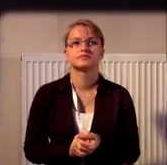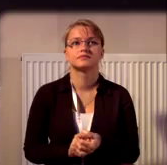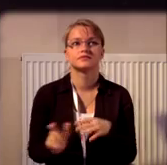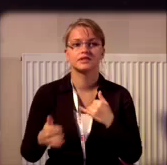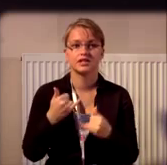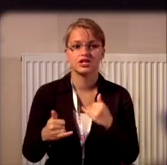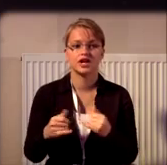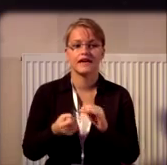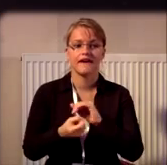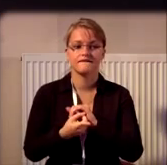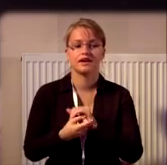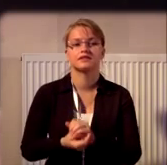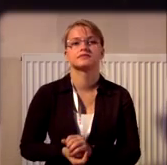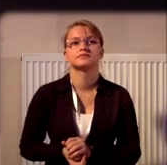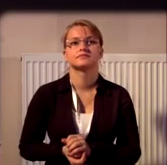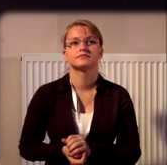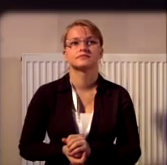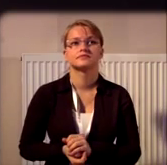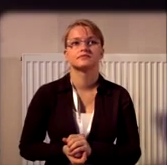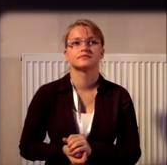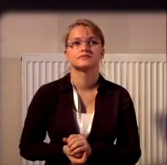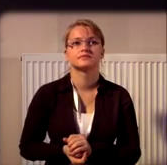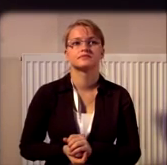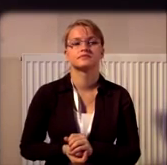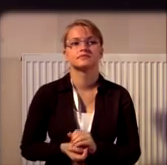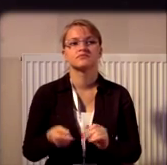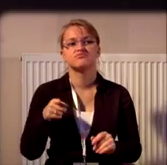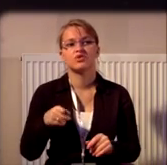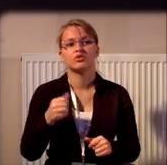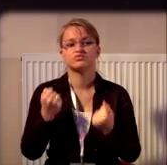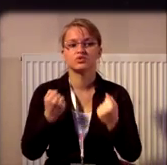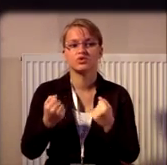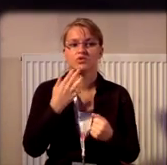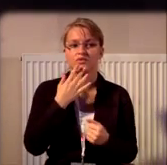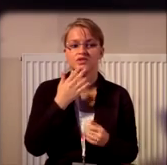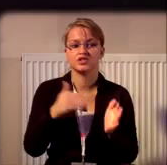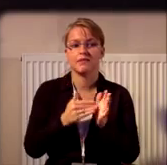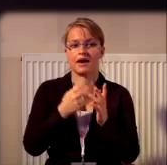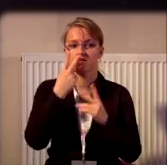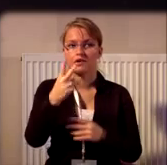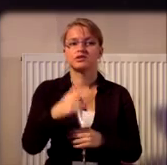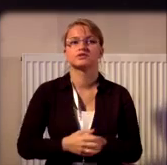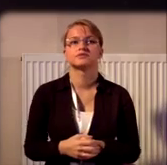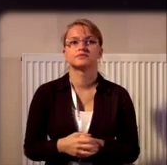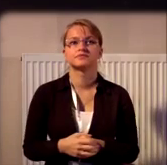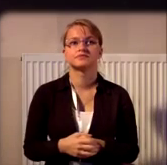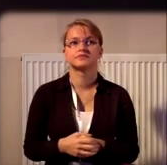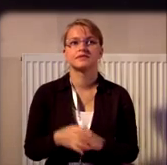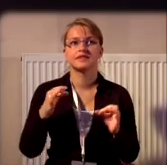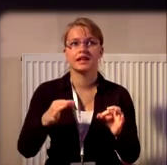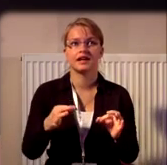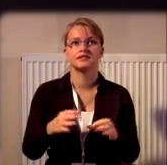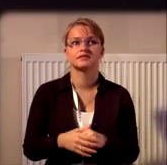Jeśli chodzi o efekty, to o efektach trudno mówić, trzeba je zobaczyć. Natomiast teraz